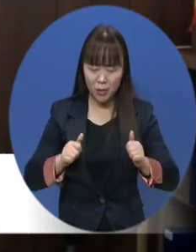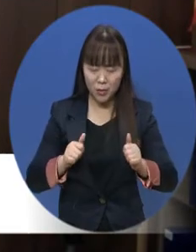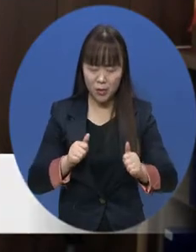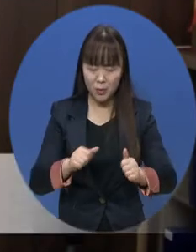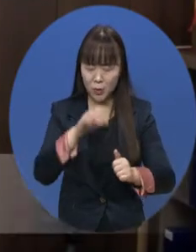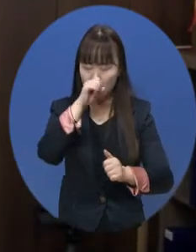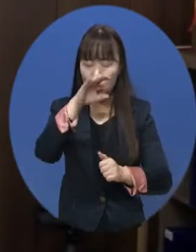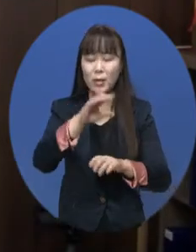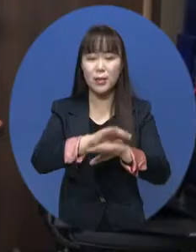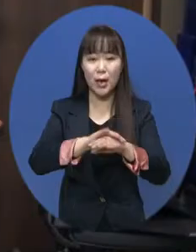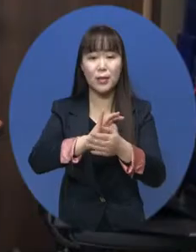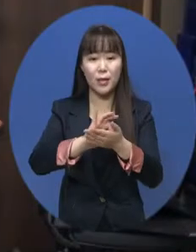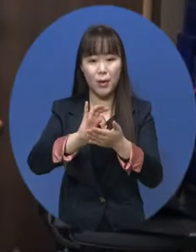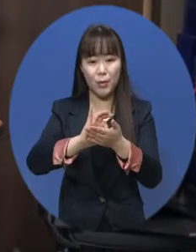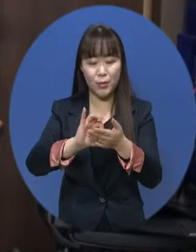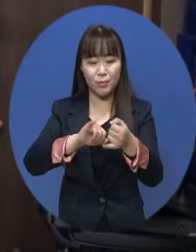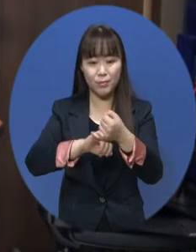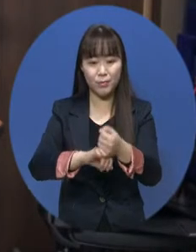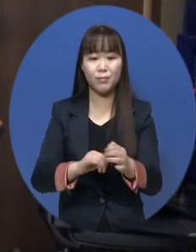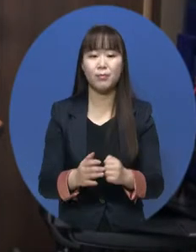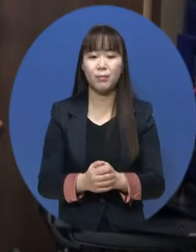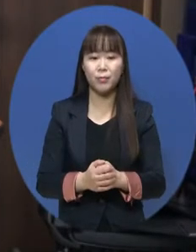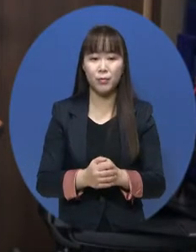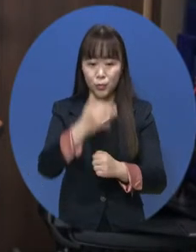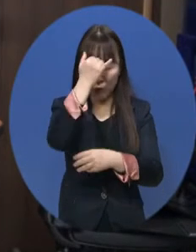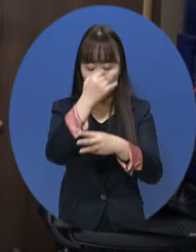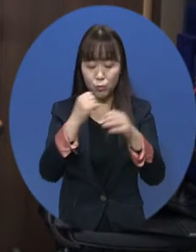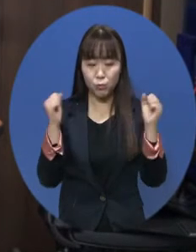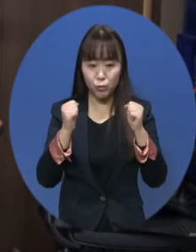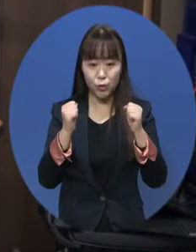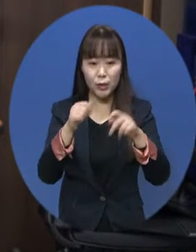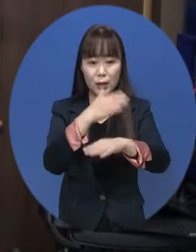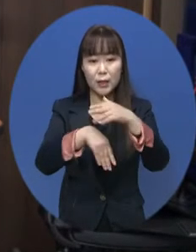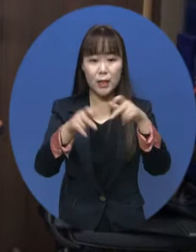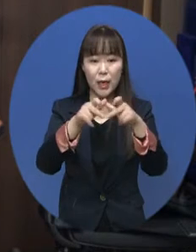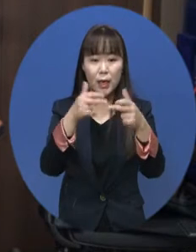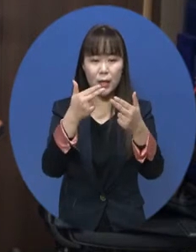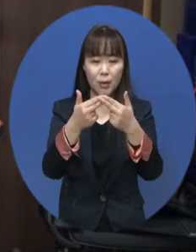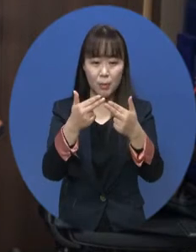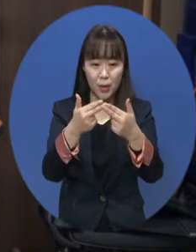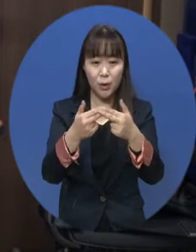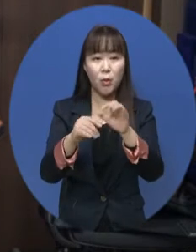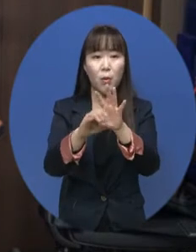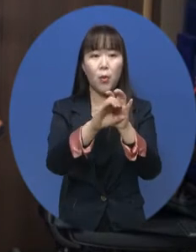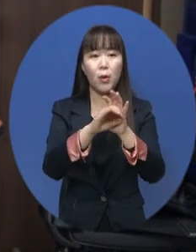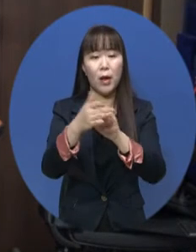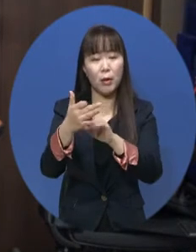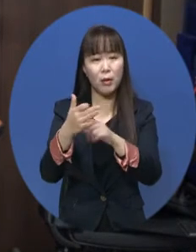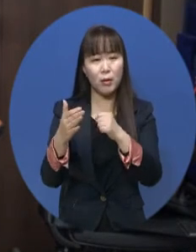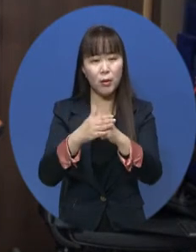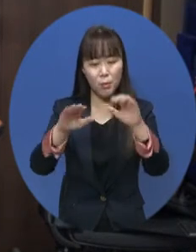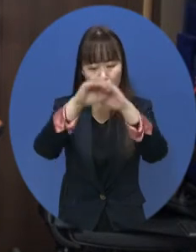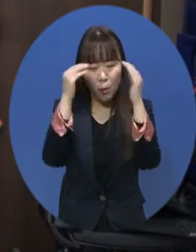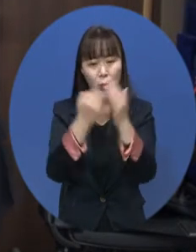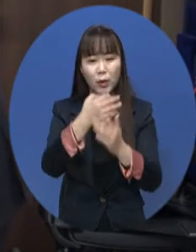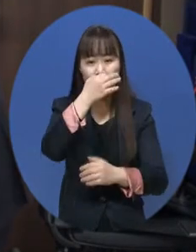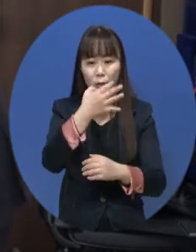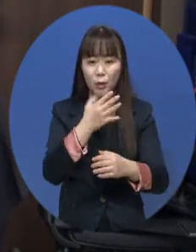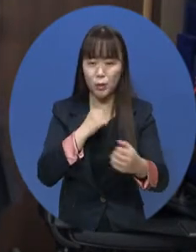곳에 잘 쓰겠습니다. 이날 충북지체장애인협회에서는 코로나19로 모두가 힘든